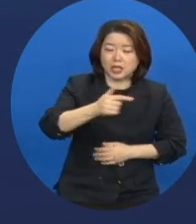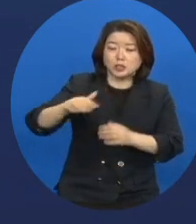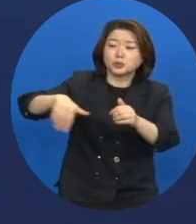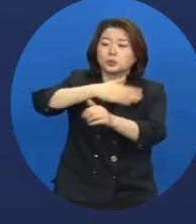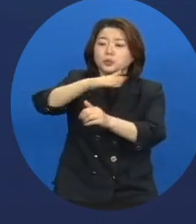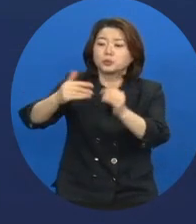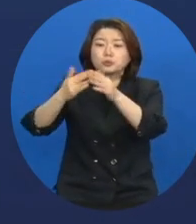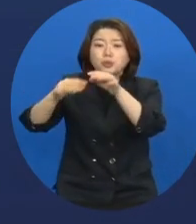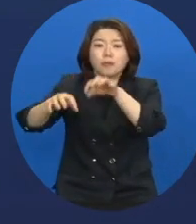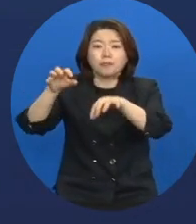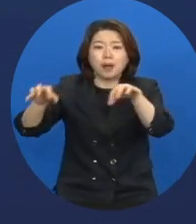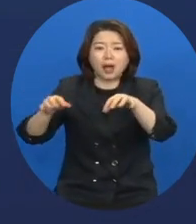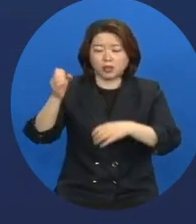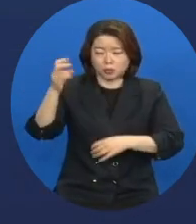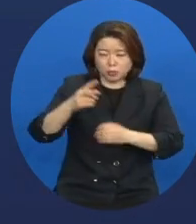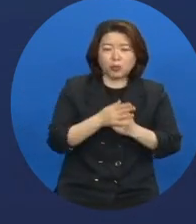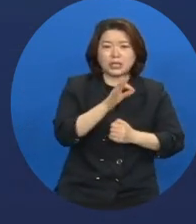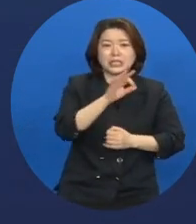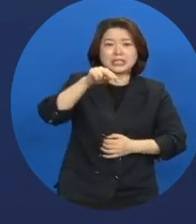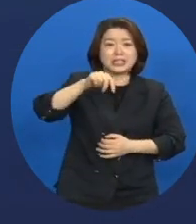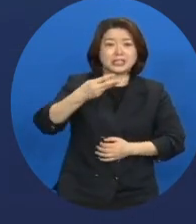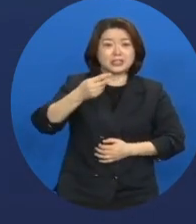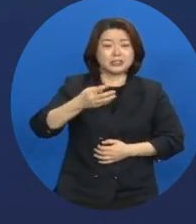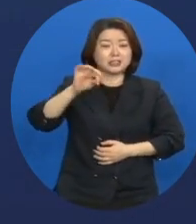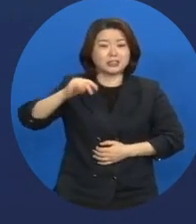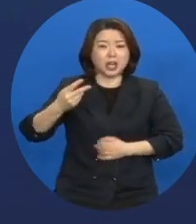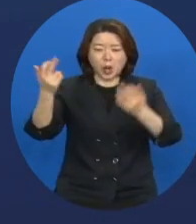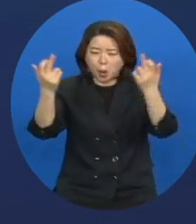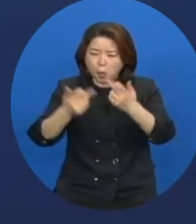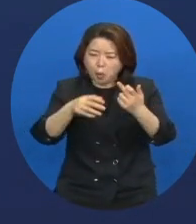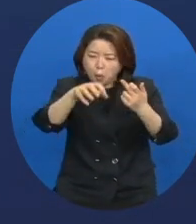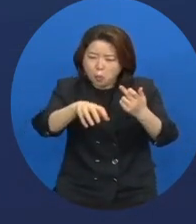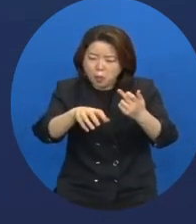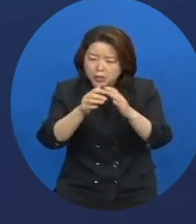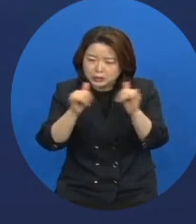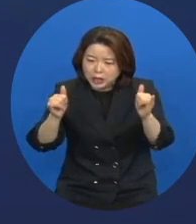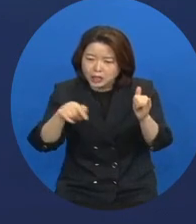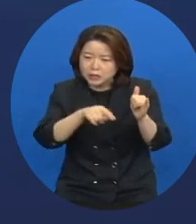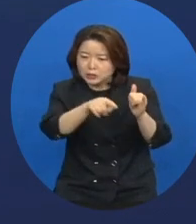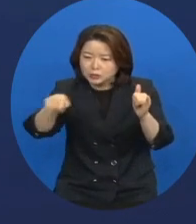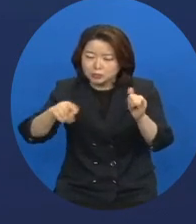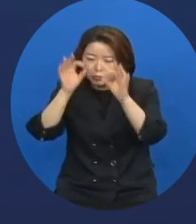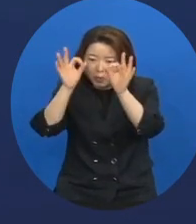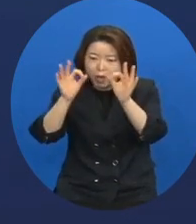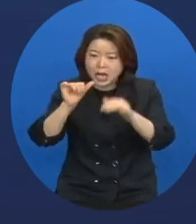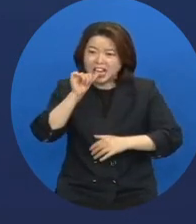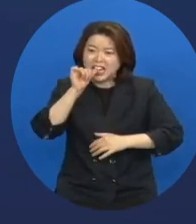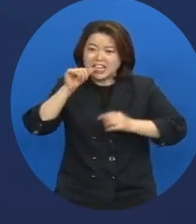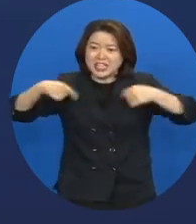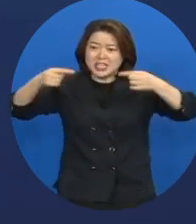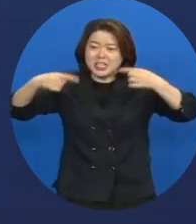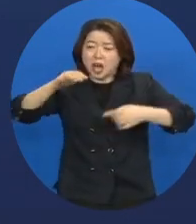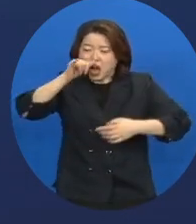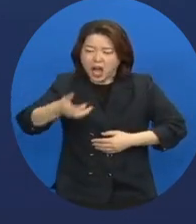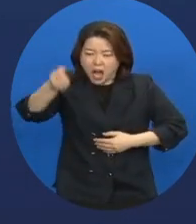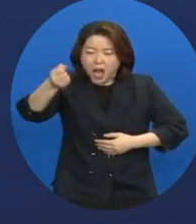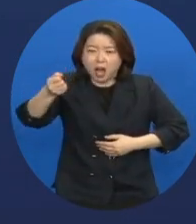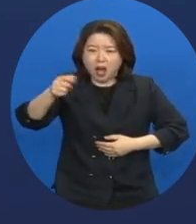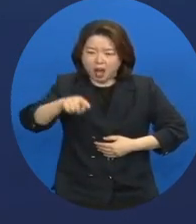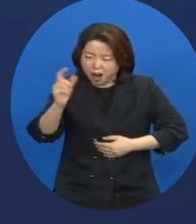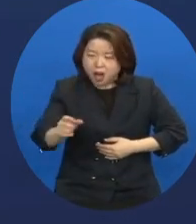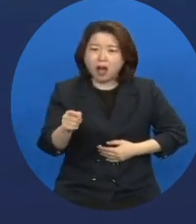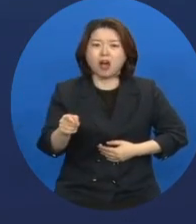마을과 이스라엘 골짜기에 사는 가나안 사람들에게는 다 철병거가 있습니다. 다시